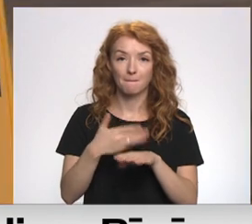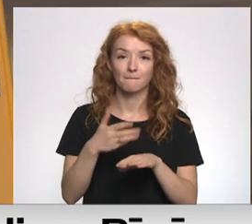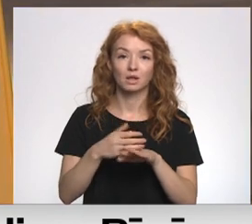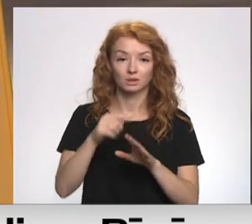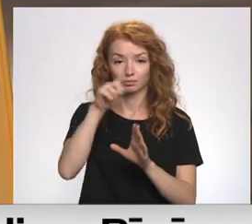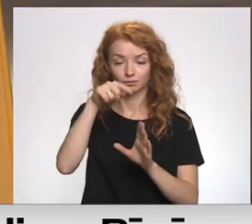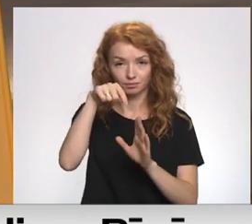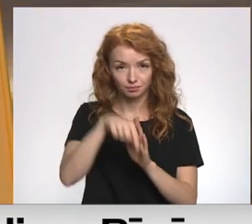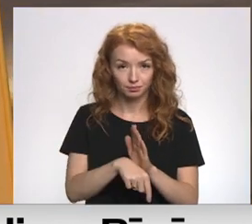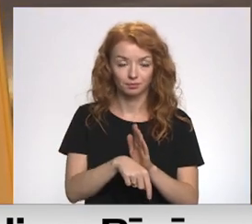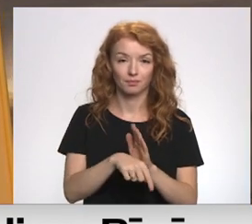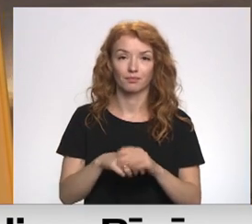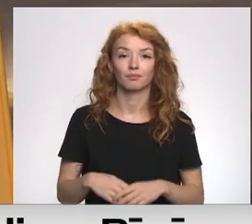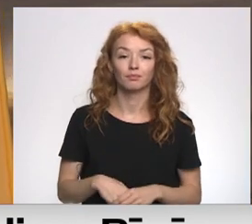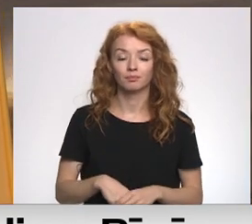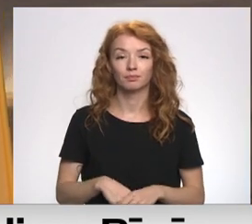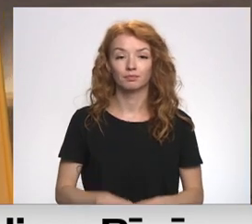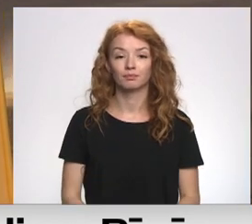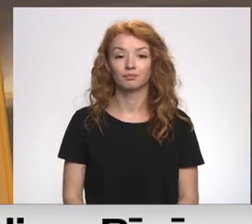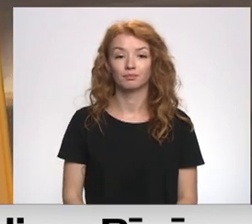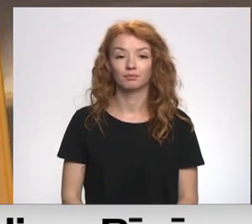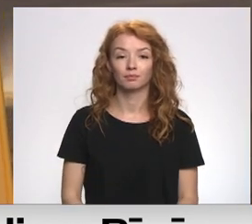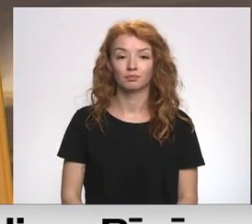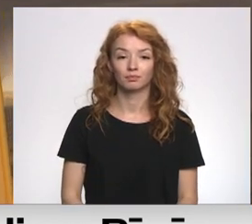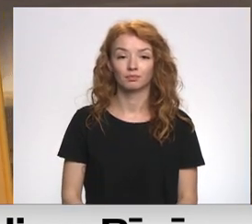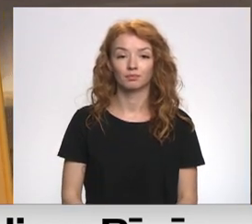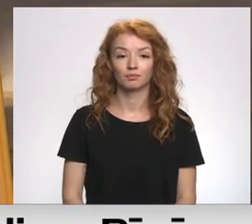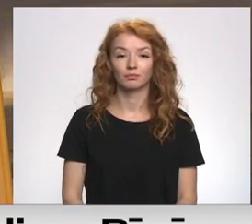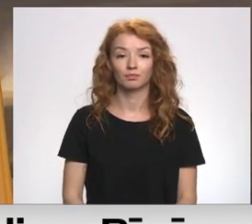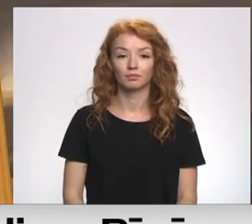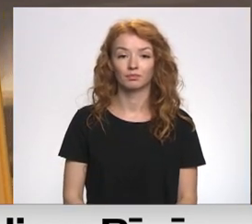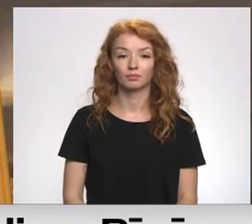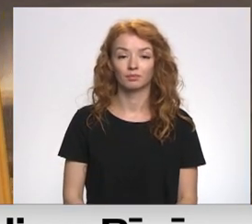uz pazemes komunikāciju tīklu. Audita Krenberga, Igors Stāts, Latvijas televīzija.